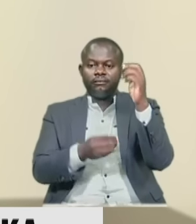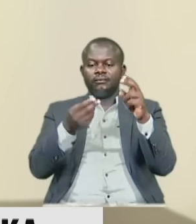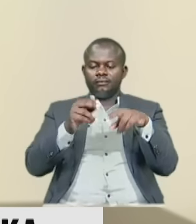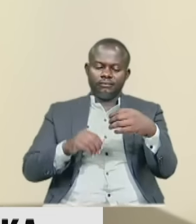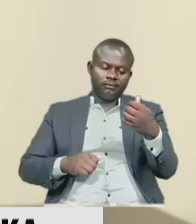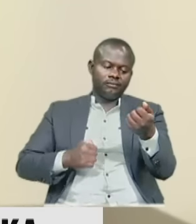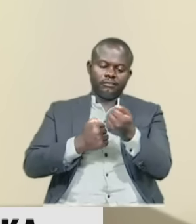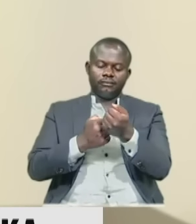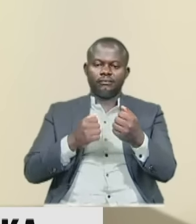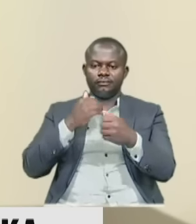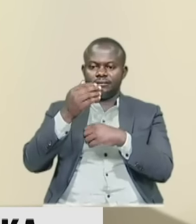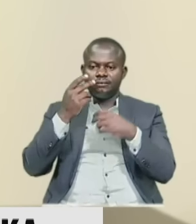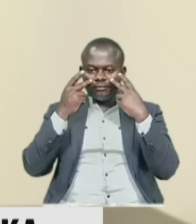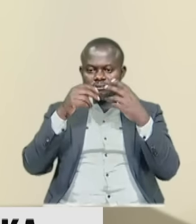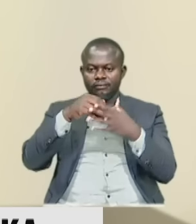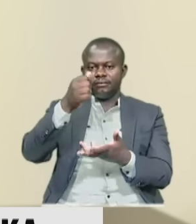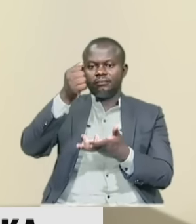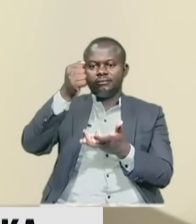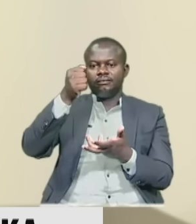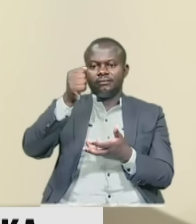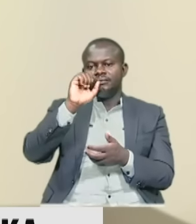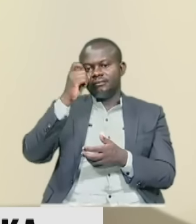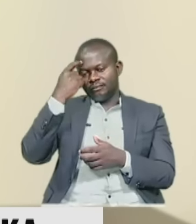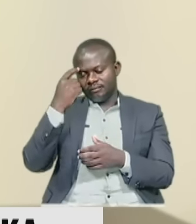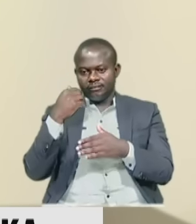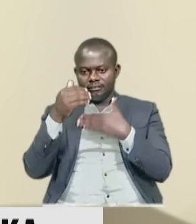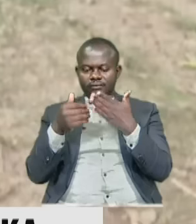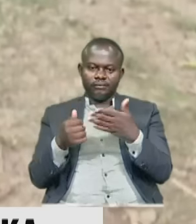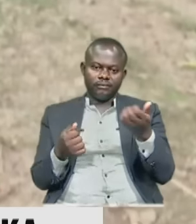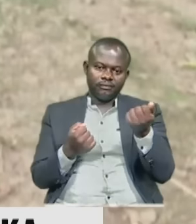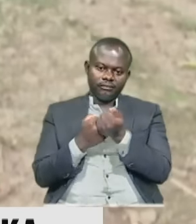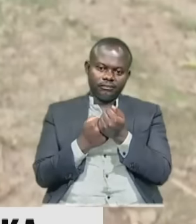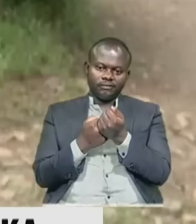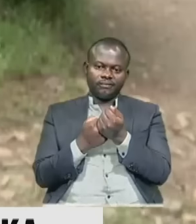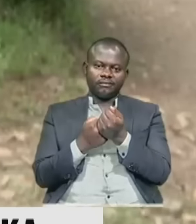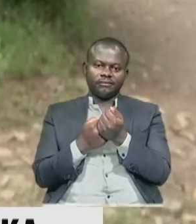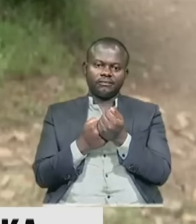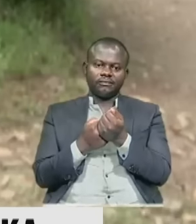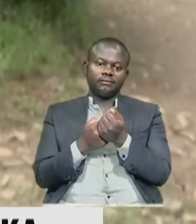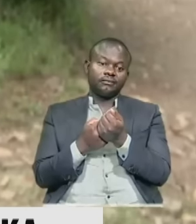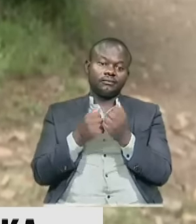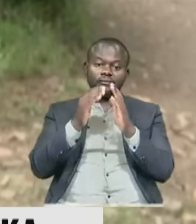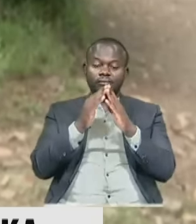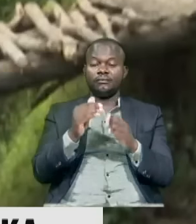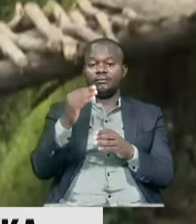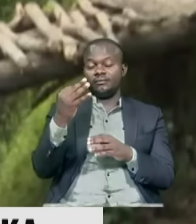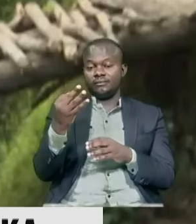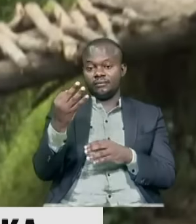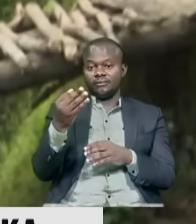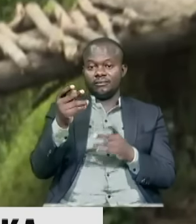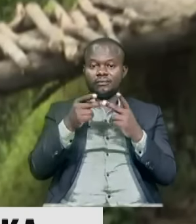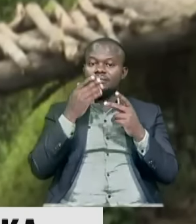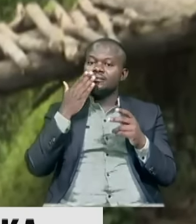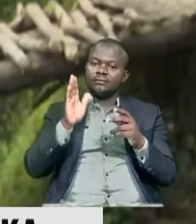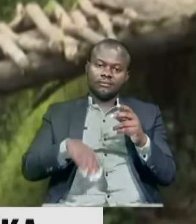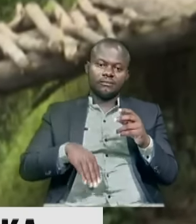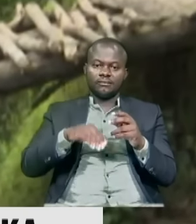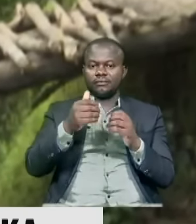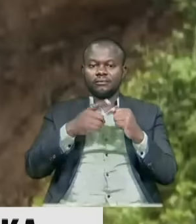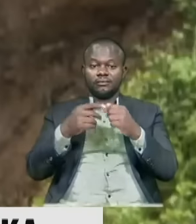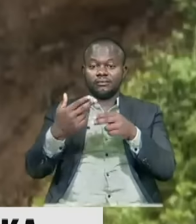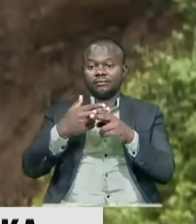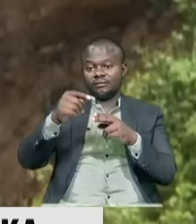kubunganira tukareba mu ngengo y'imari ya leta tukabunganira uretse ndeshatu ziri mu manegeka kabije n'izindi sheshatu zirimo